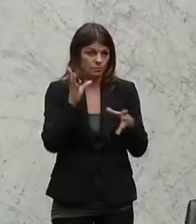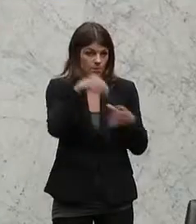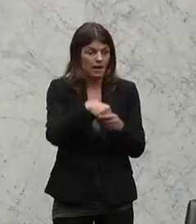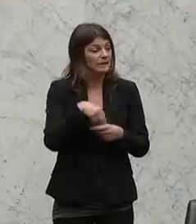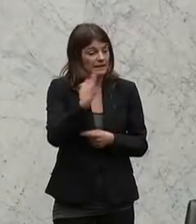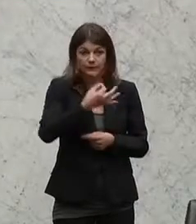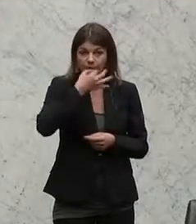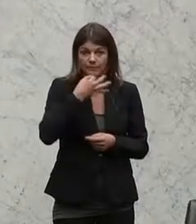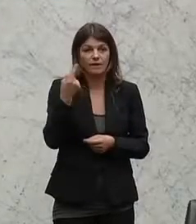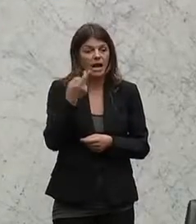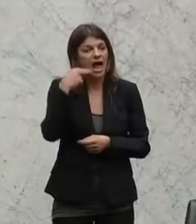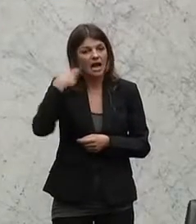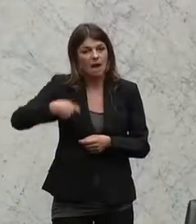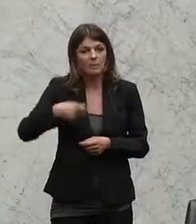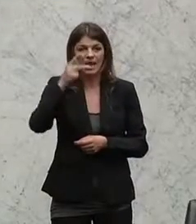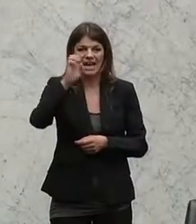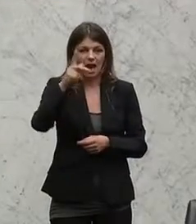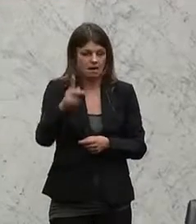Nächste Wortmeldung, Abgeordneter Dietmar Keck.